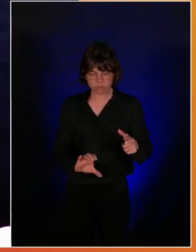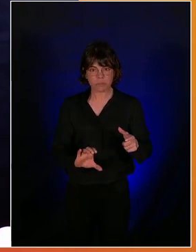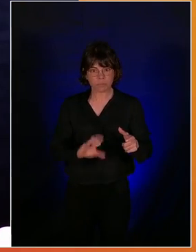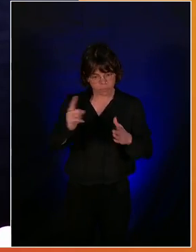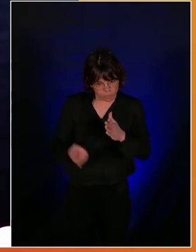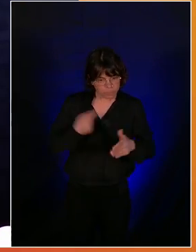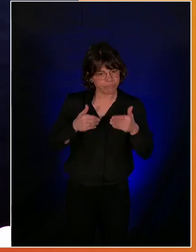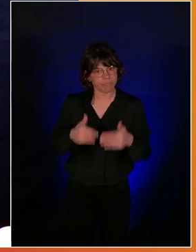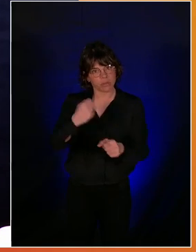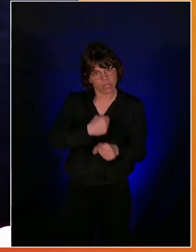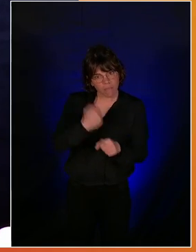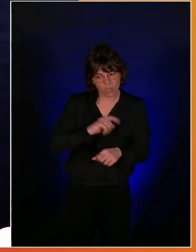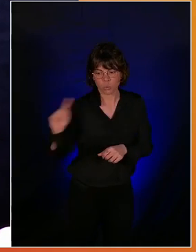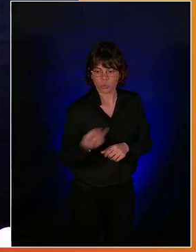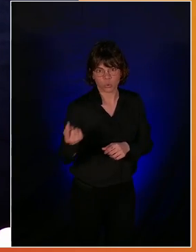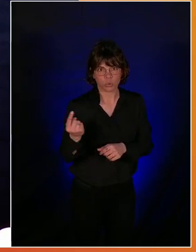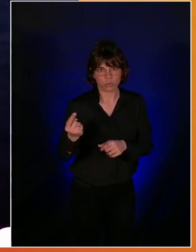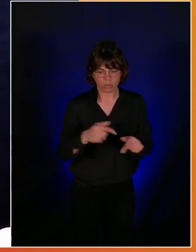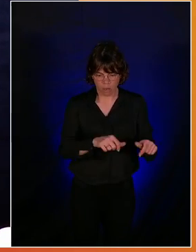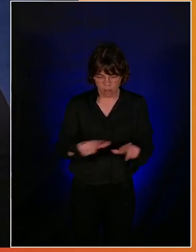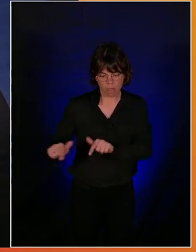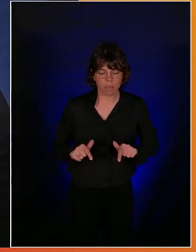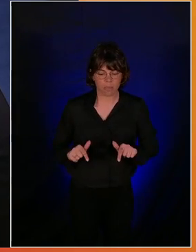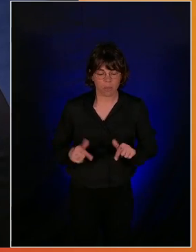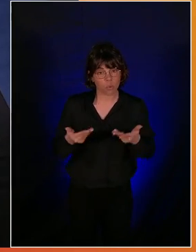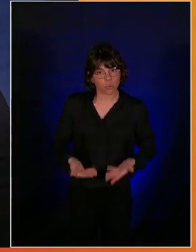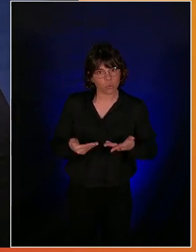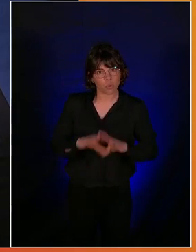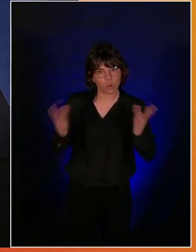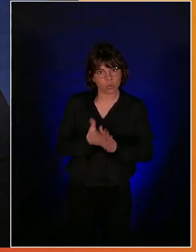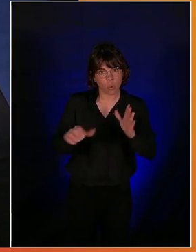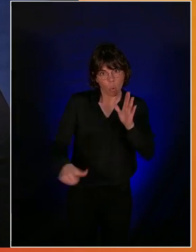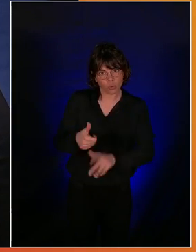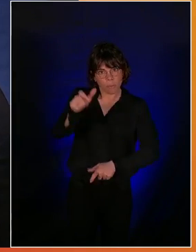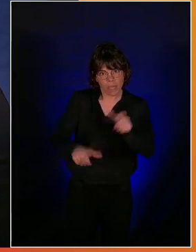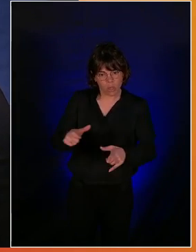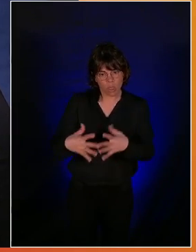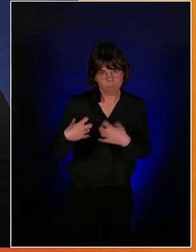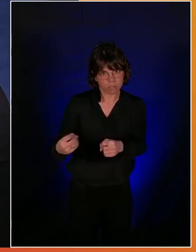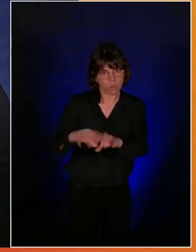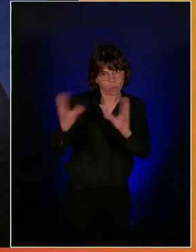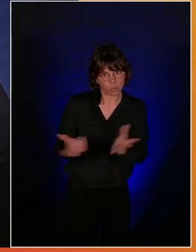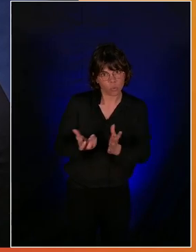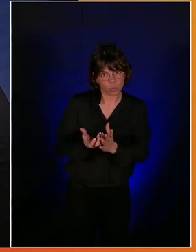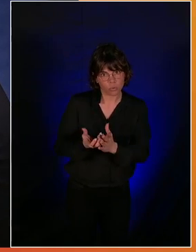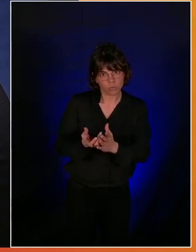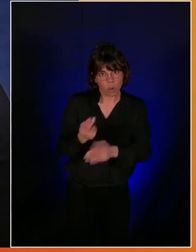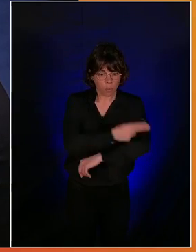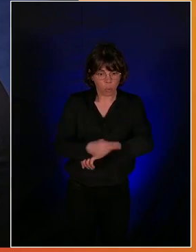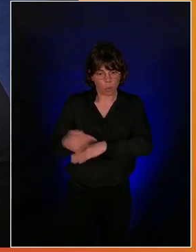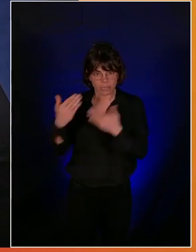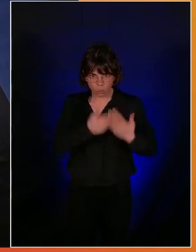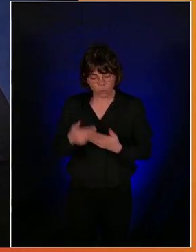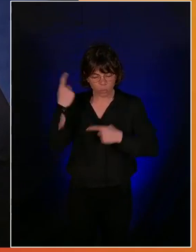nos activités sur le territoire et aujourd'hui on a 11 emplois de recréer en bureau d'étude des anciens de de chez nous pour